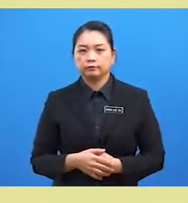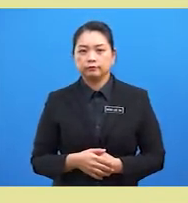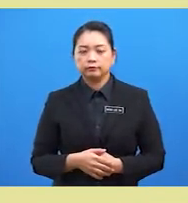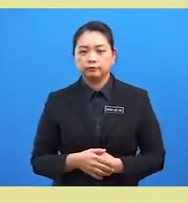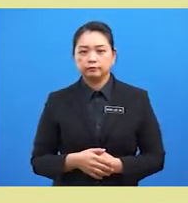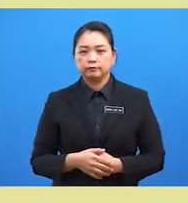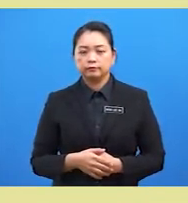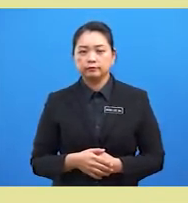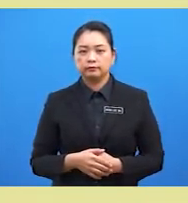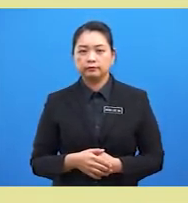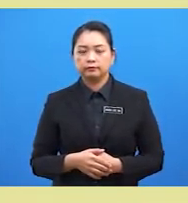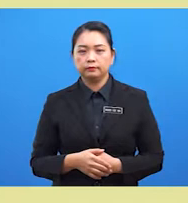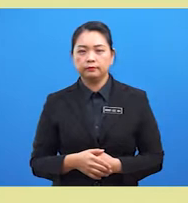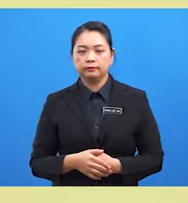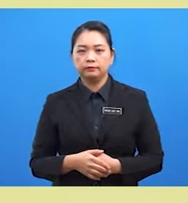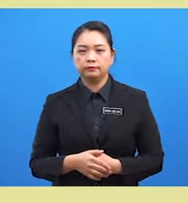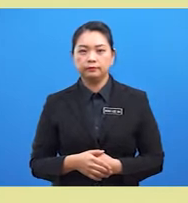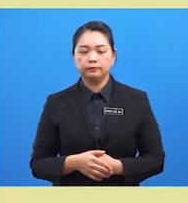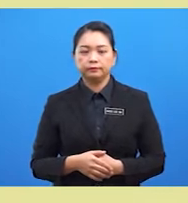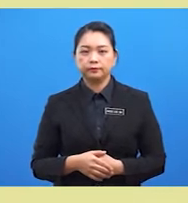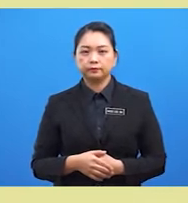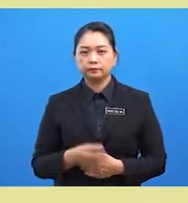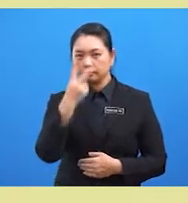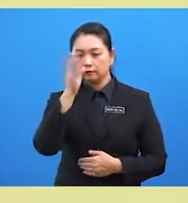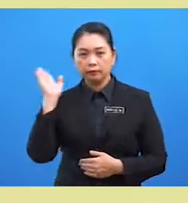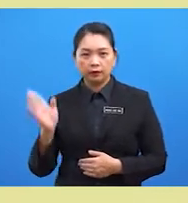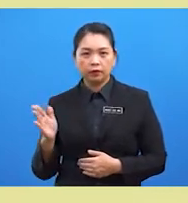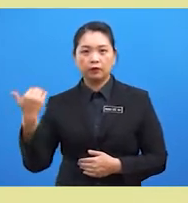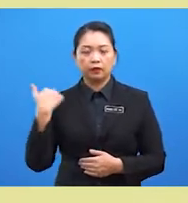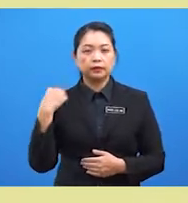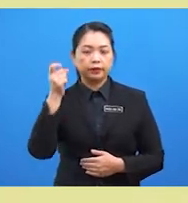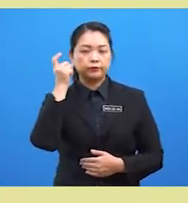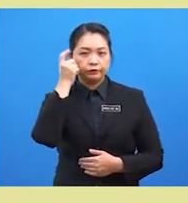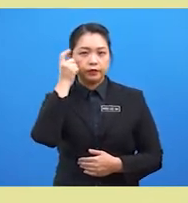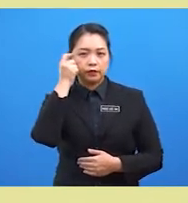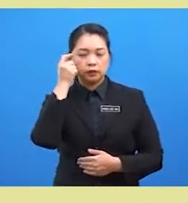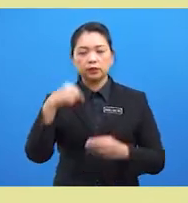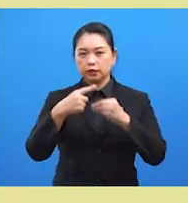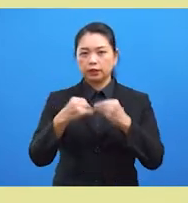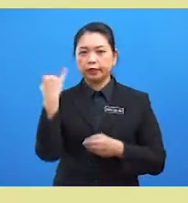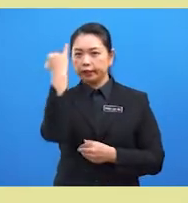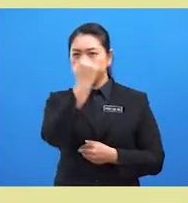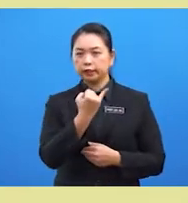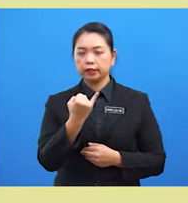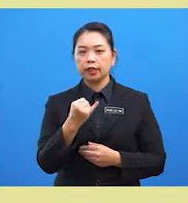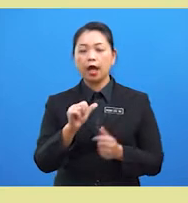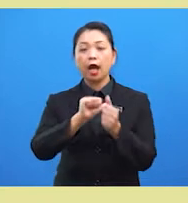Berdasarkan rangkap syair ini, terdapat pemikiran tentang keindahan alam.